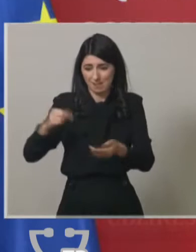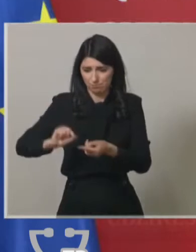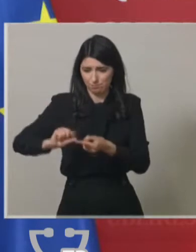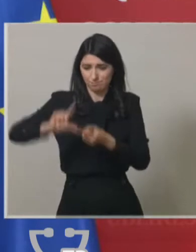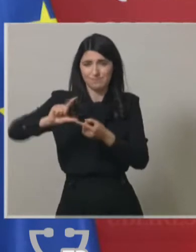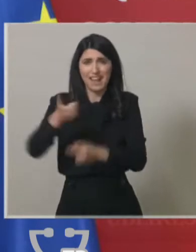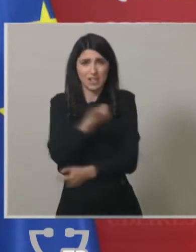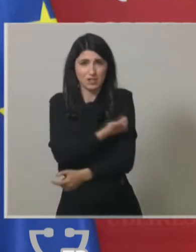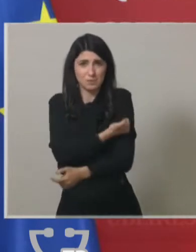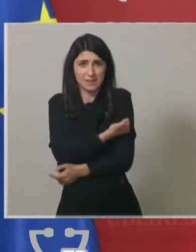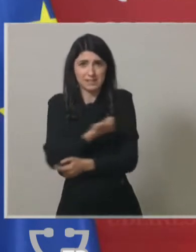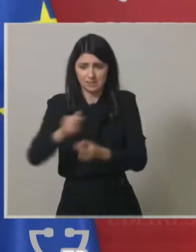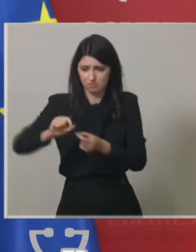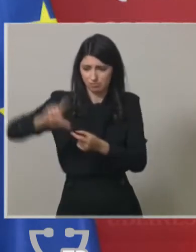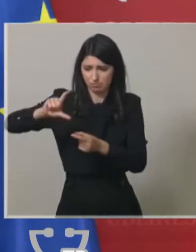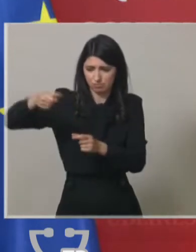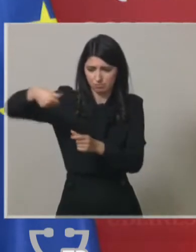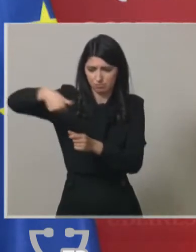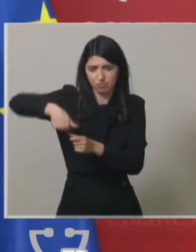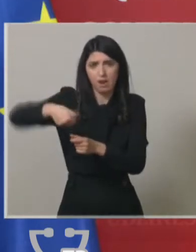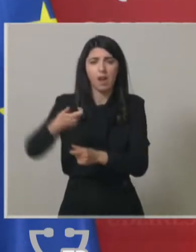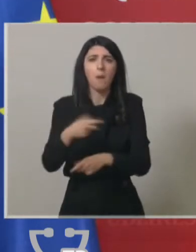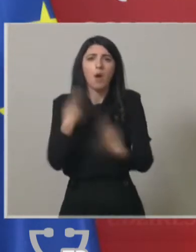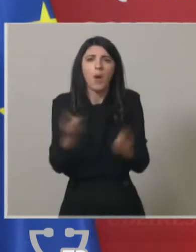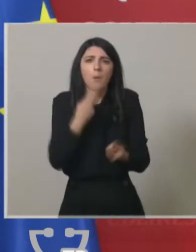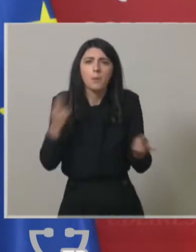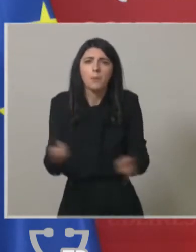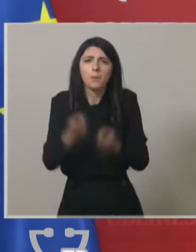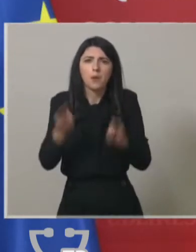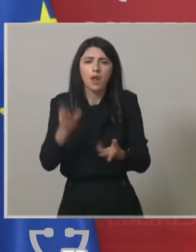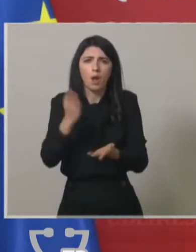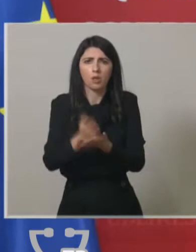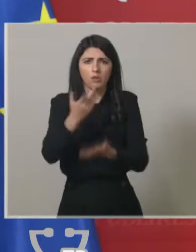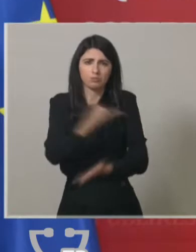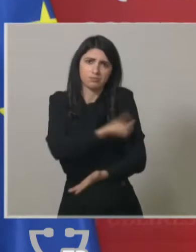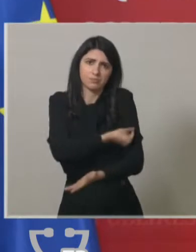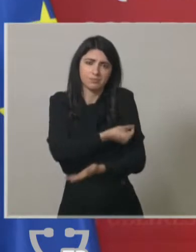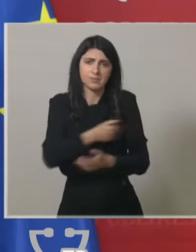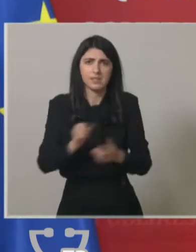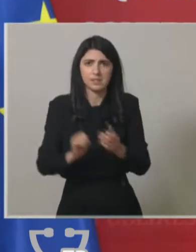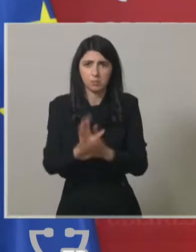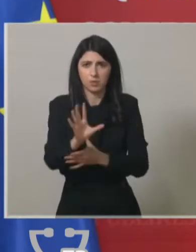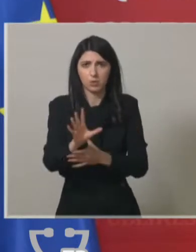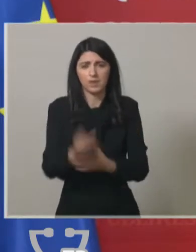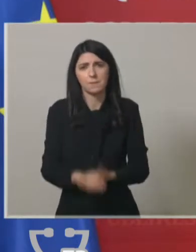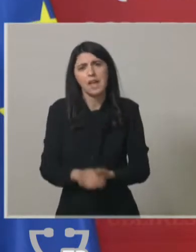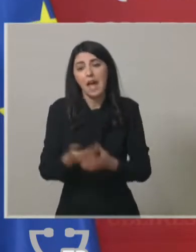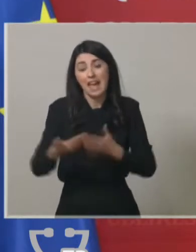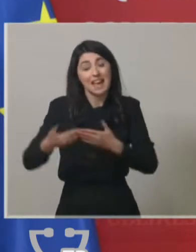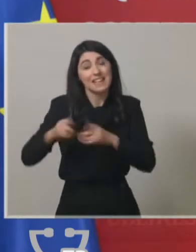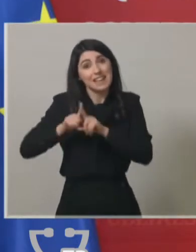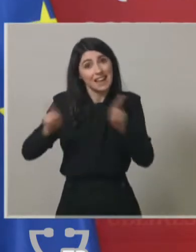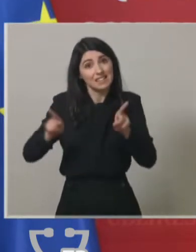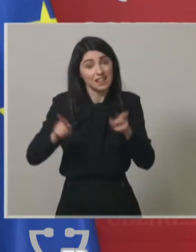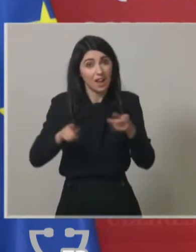инекцијски шприц и со тоа на некој начин се олеснува апликацијата за разлика од